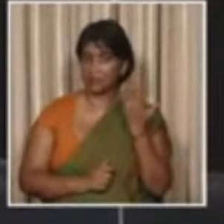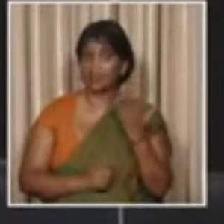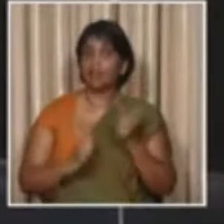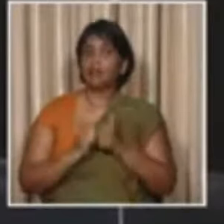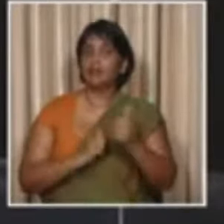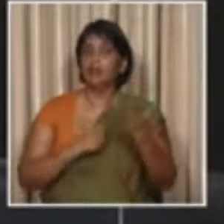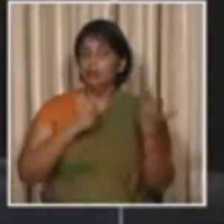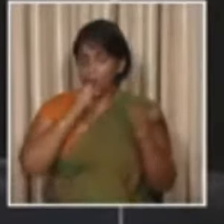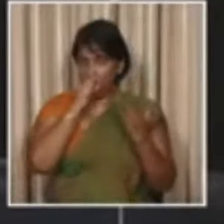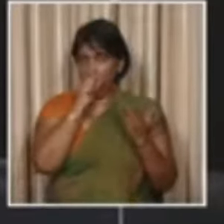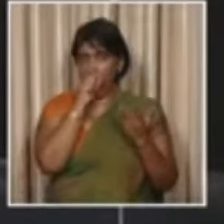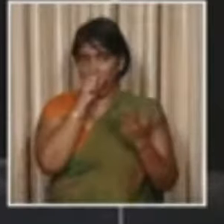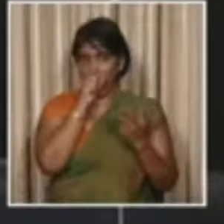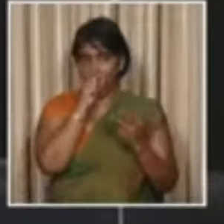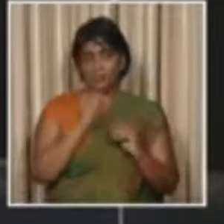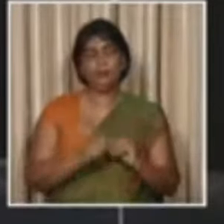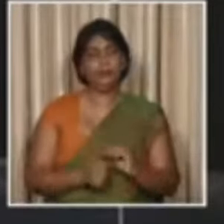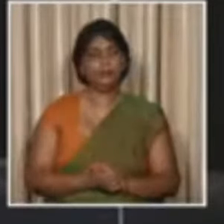වුණේ නැහැ